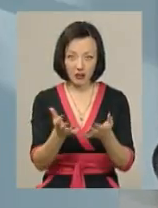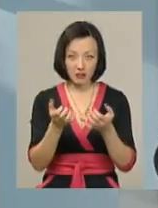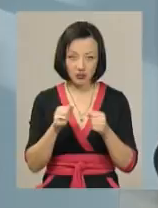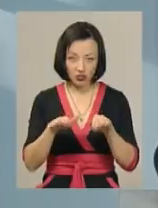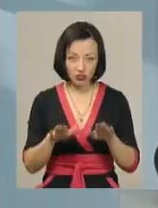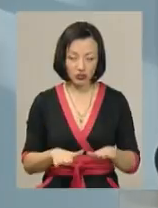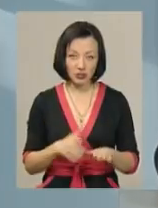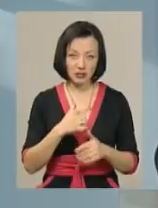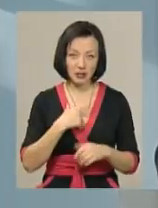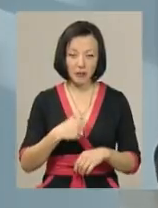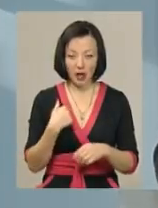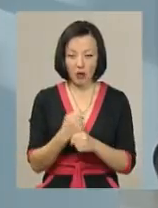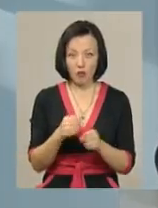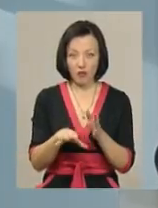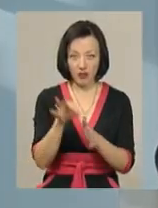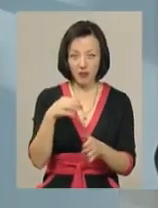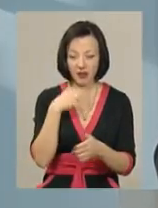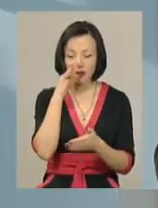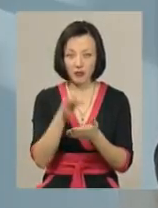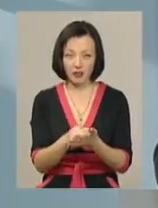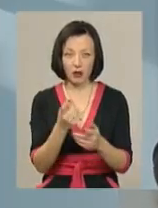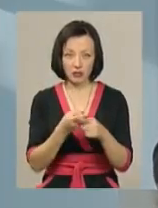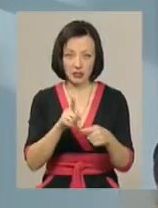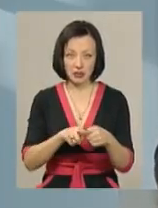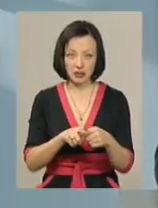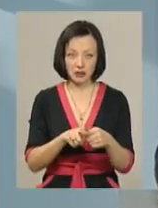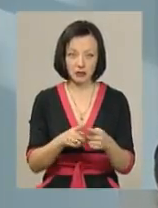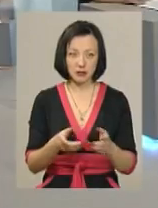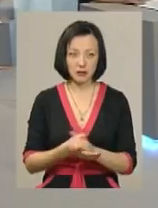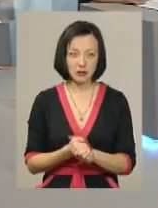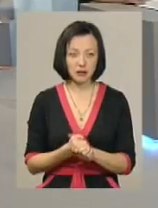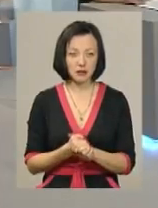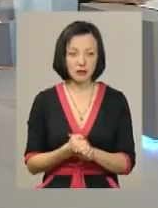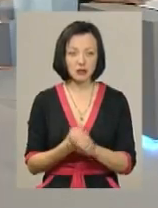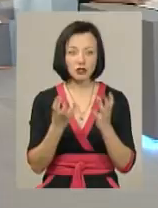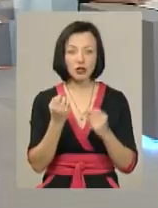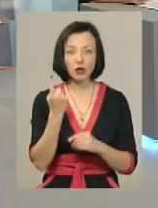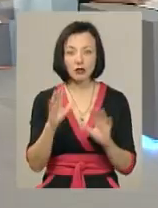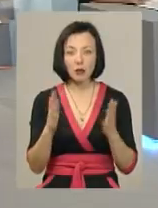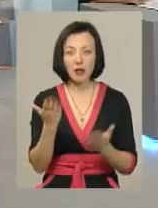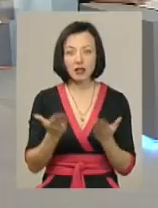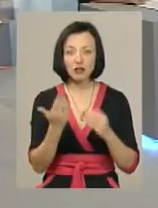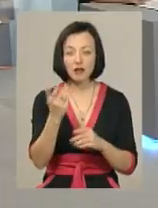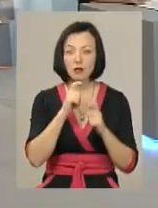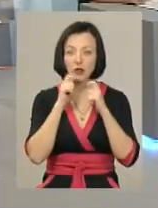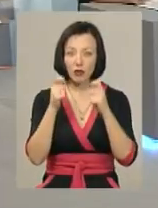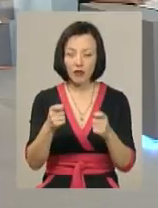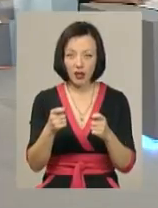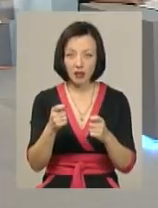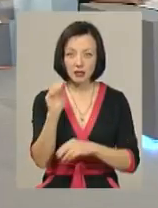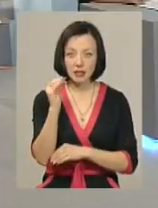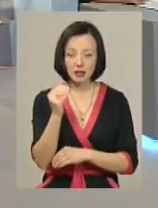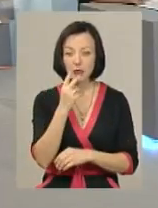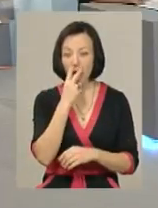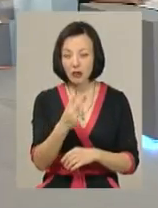відповідальність на себе тобто я роблю вибір і я відповідно хочу ось це і ще один момент якщо ви подарували подару